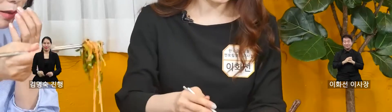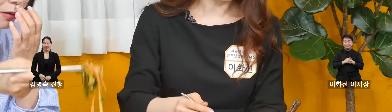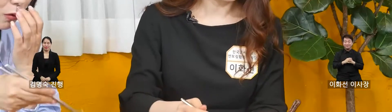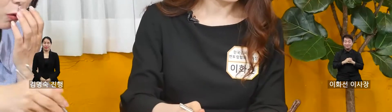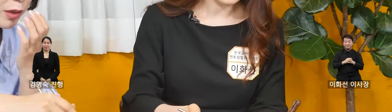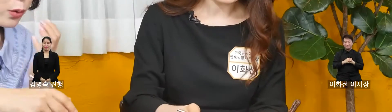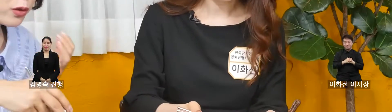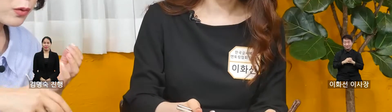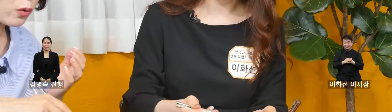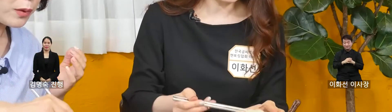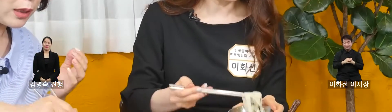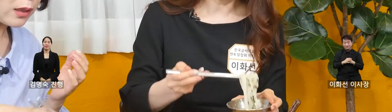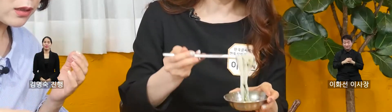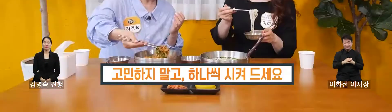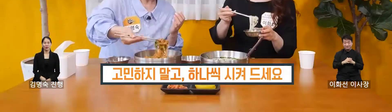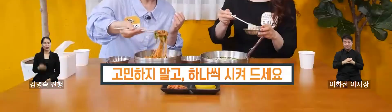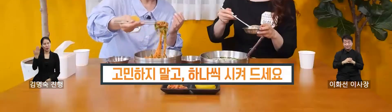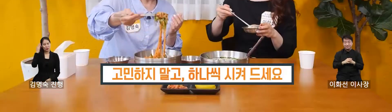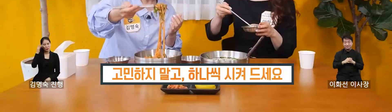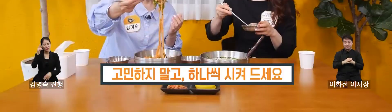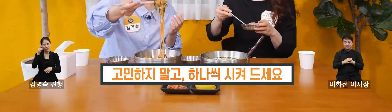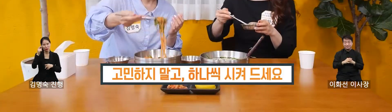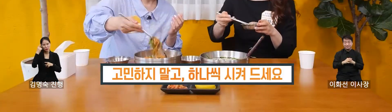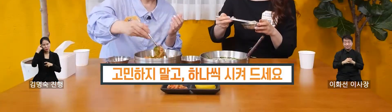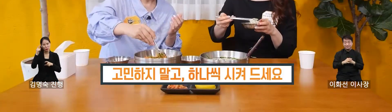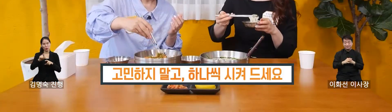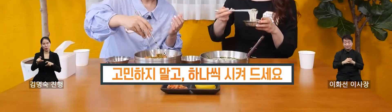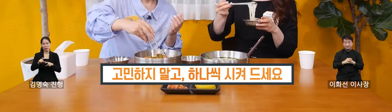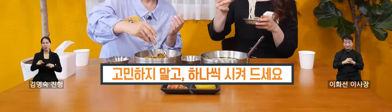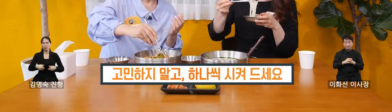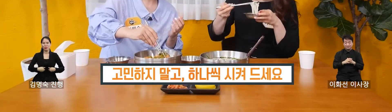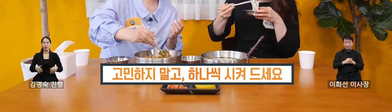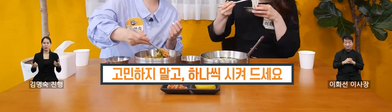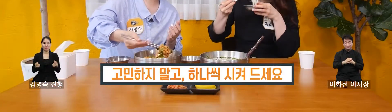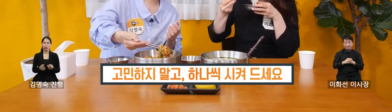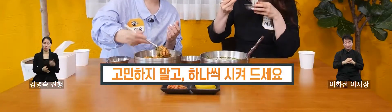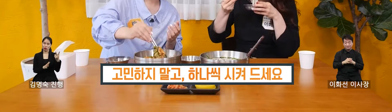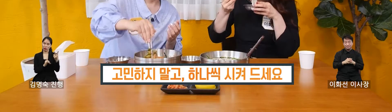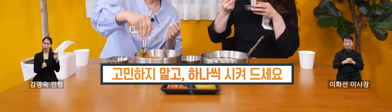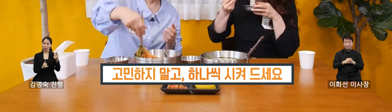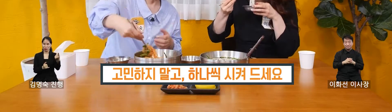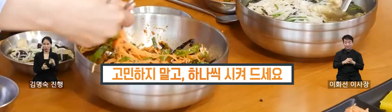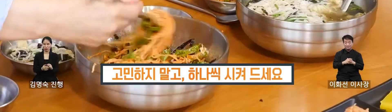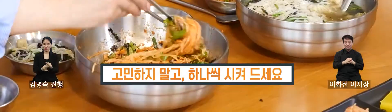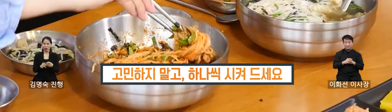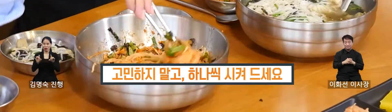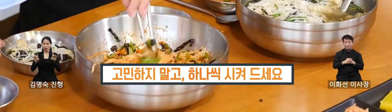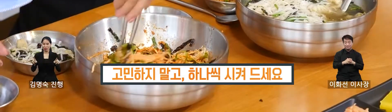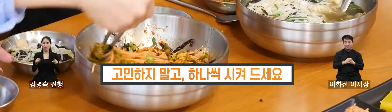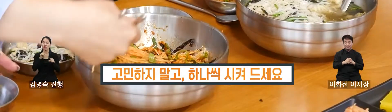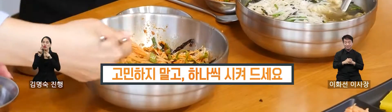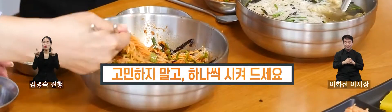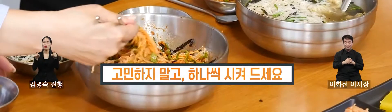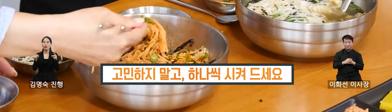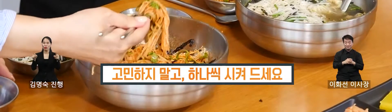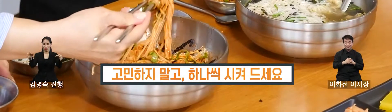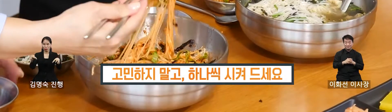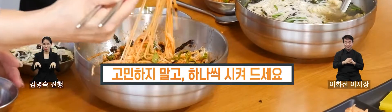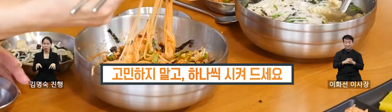그러니까 이게 고민 요즘은 고민 안 하셔도 되는 게 두 분이 오셔서 하나씩 시켜 드시면 돼요.